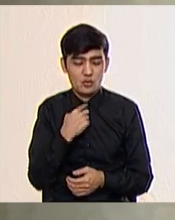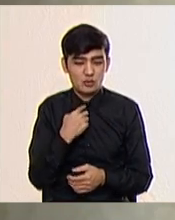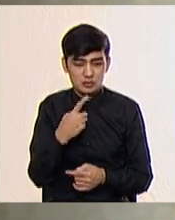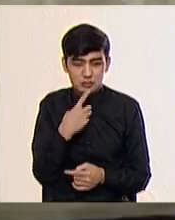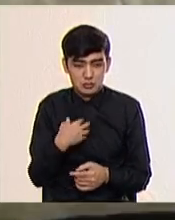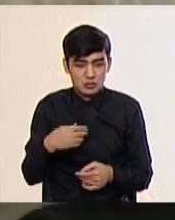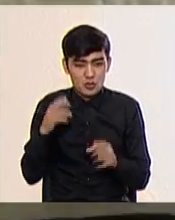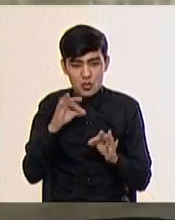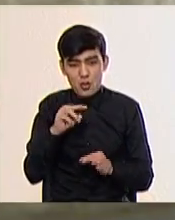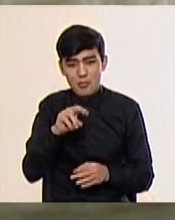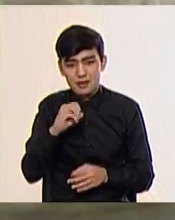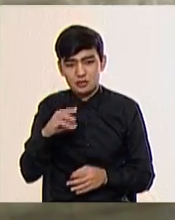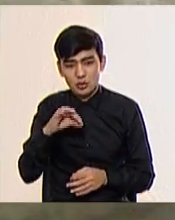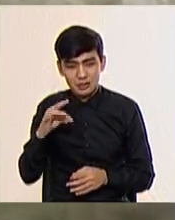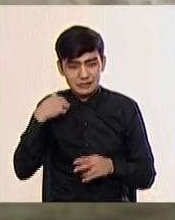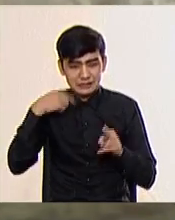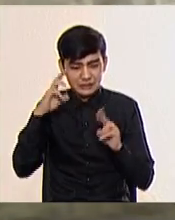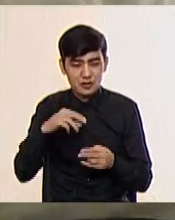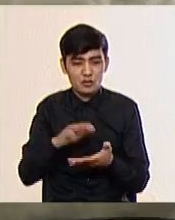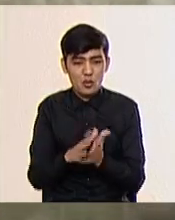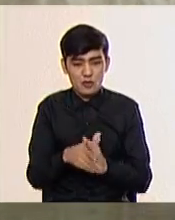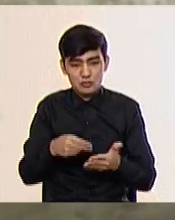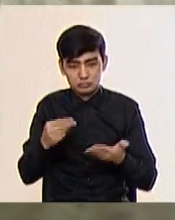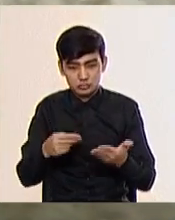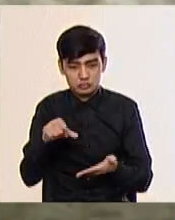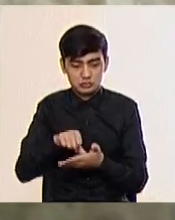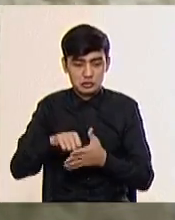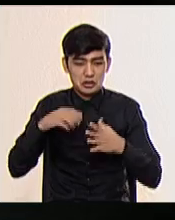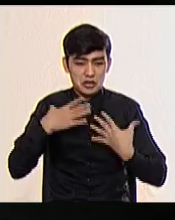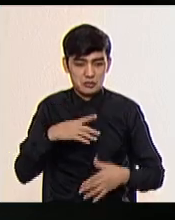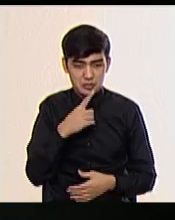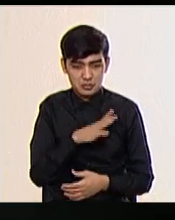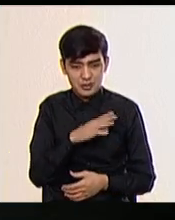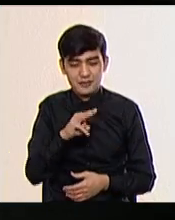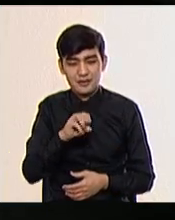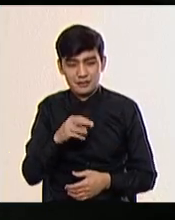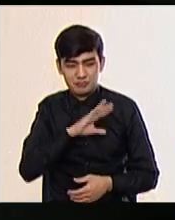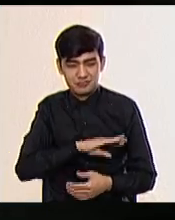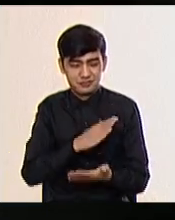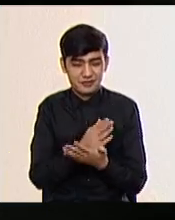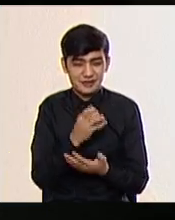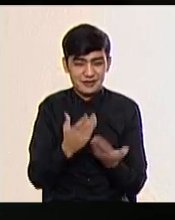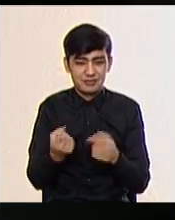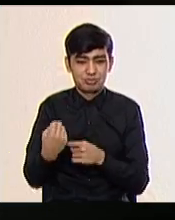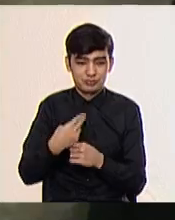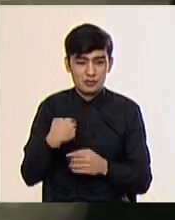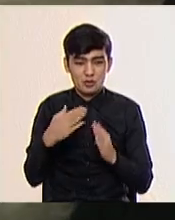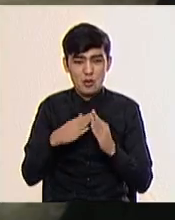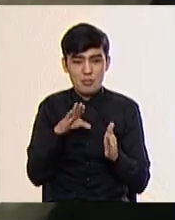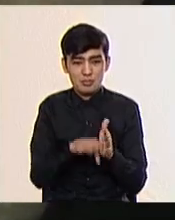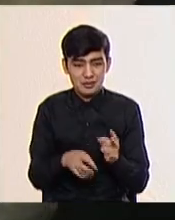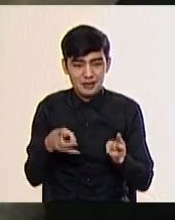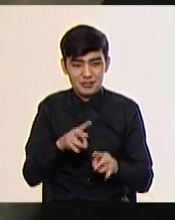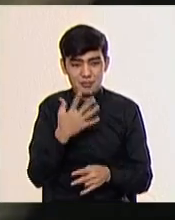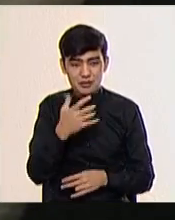что никаких пасторов не знают, и при подписании договоров те не присутствовали. Татьяна в полном отчаянии, ведь если ее выселят, без крыши над головой